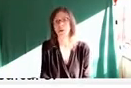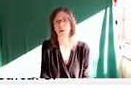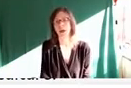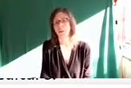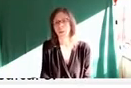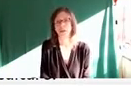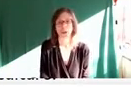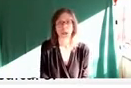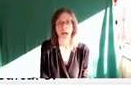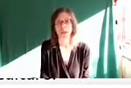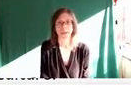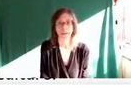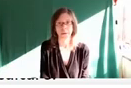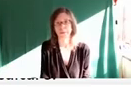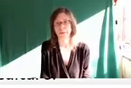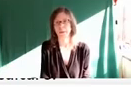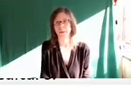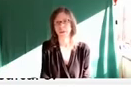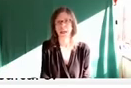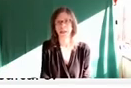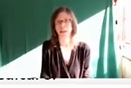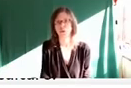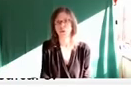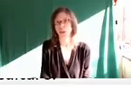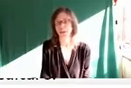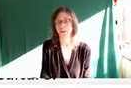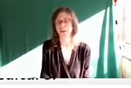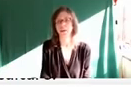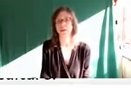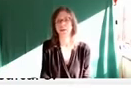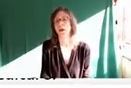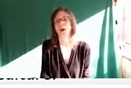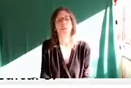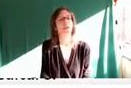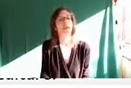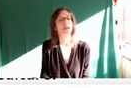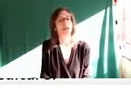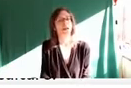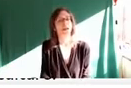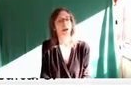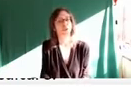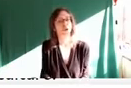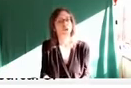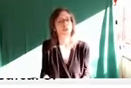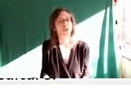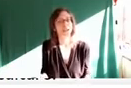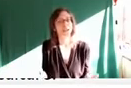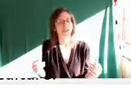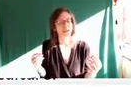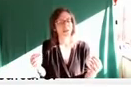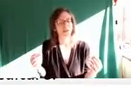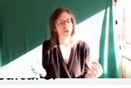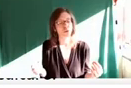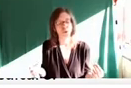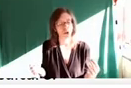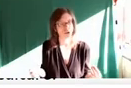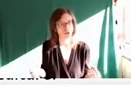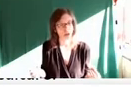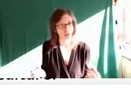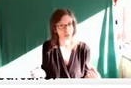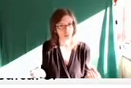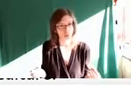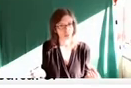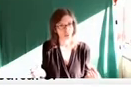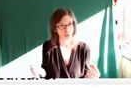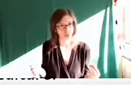genre apprendre la programmation, orienter objets, etc. Mais la reproductibilité, c'est avant tout un